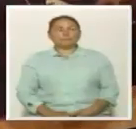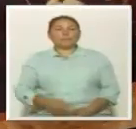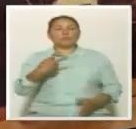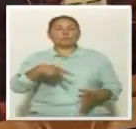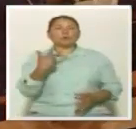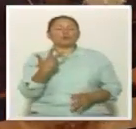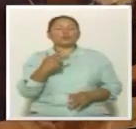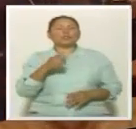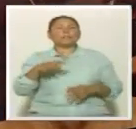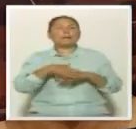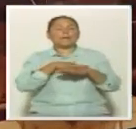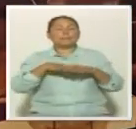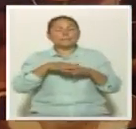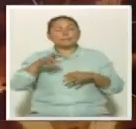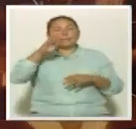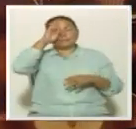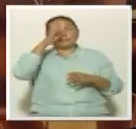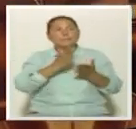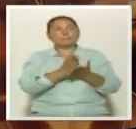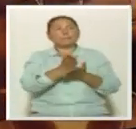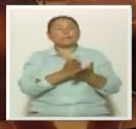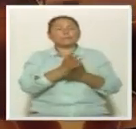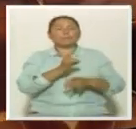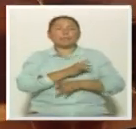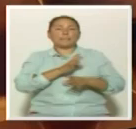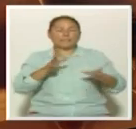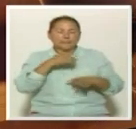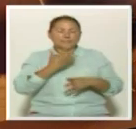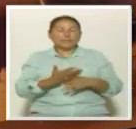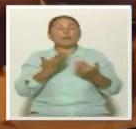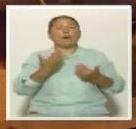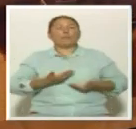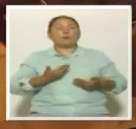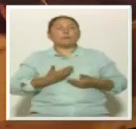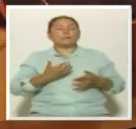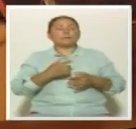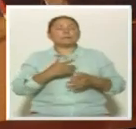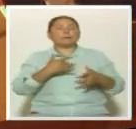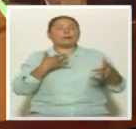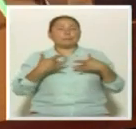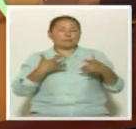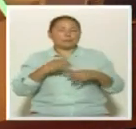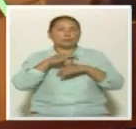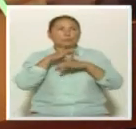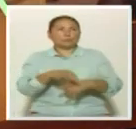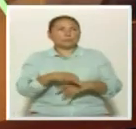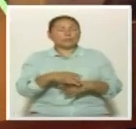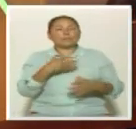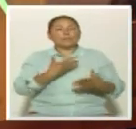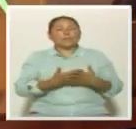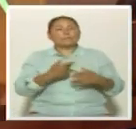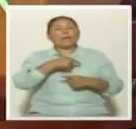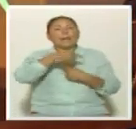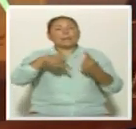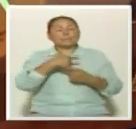23 маусым еліміздің мемлекеттік қызметкерлерінің төл мерекесі. Осыған орай өңірде салтанатты іс-шара өтті. Естеріңізге сала кетейік, бұл